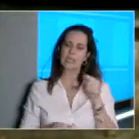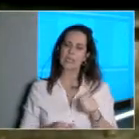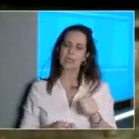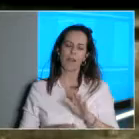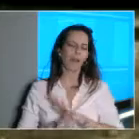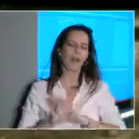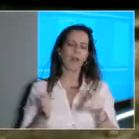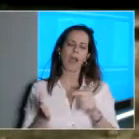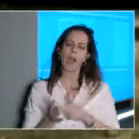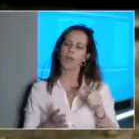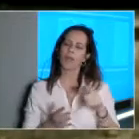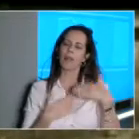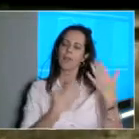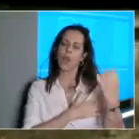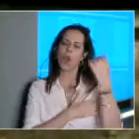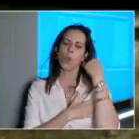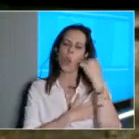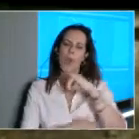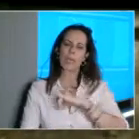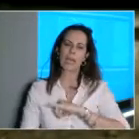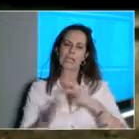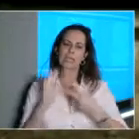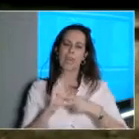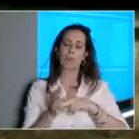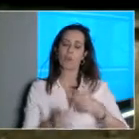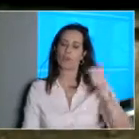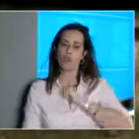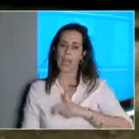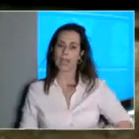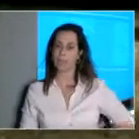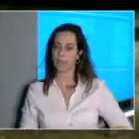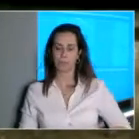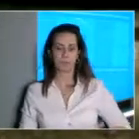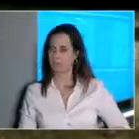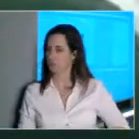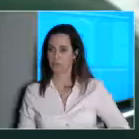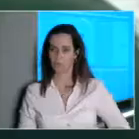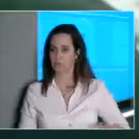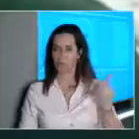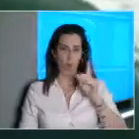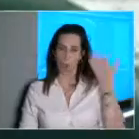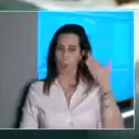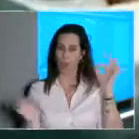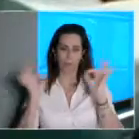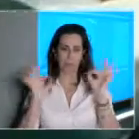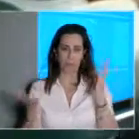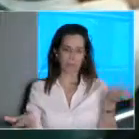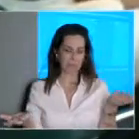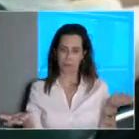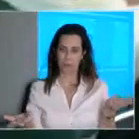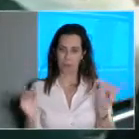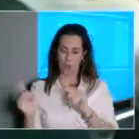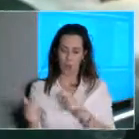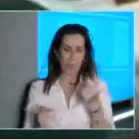היא אך ורק בכדי לקדם את האינטרס הפוליטי האישי שלו. לא היה, לא נברא, לא מיני,